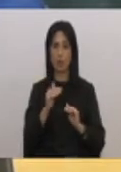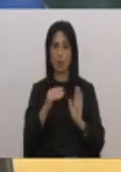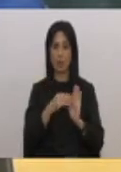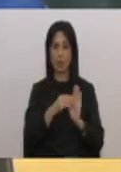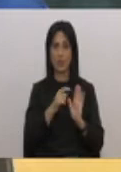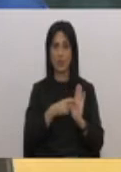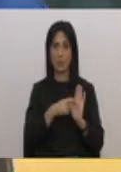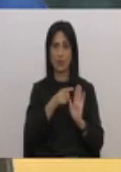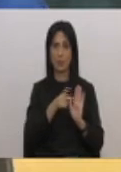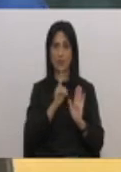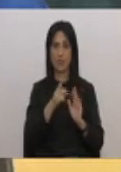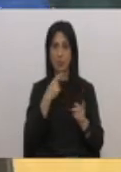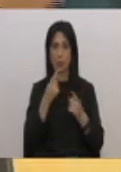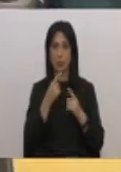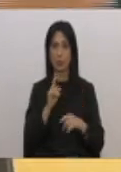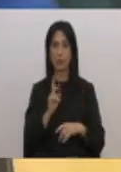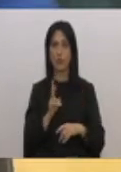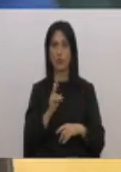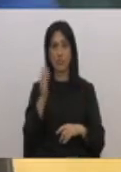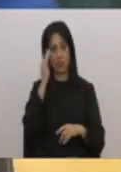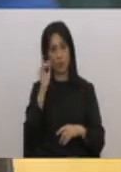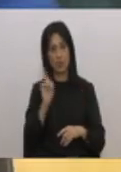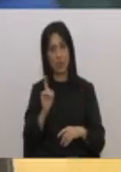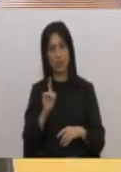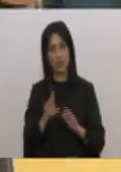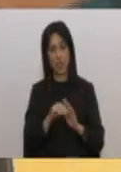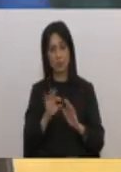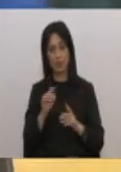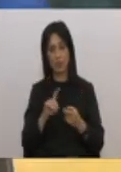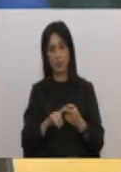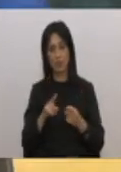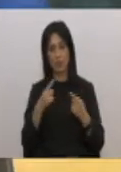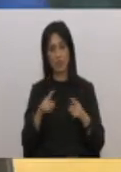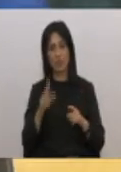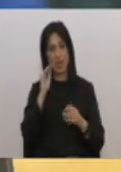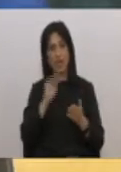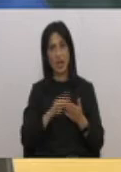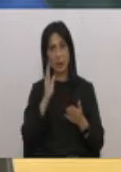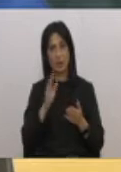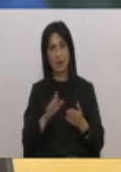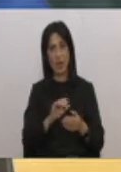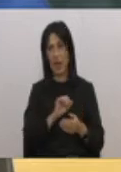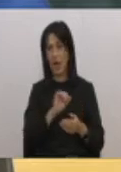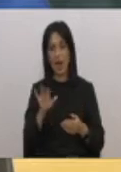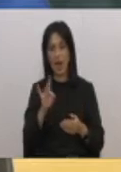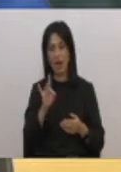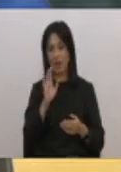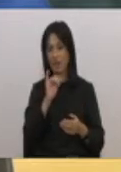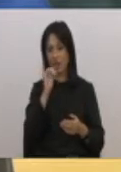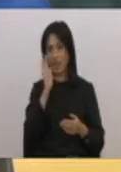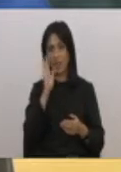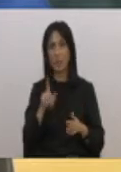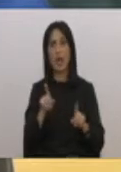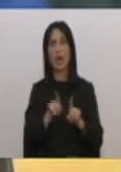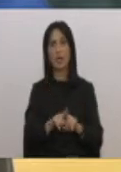მიმეთითებინა იმისთვის, ვინ საუბრობს, რომ თითქოს რაღაც არჩევნებთან დაკავშირებით სხვა თარიღი იქნება. არ და ვერ იქნება.